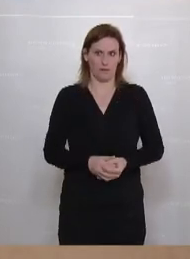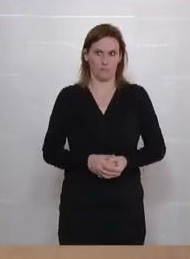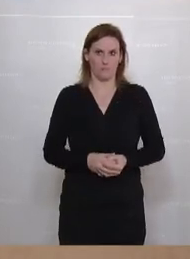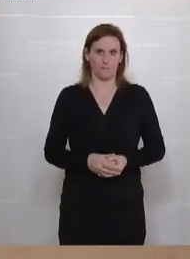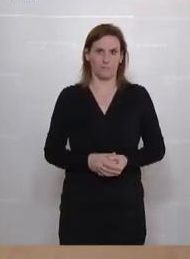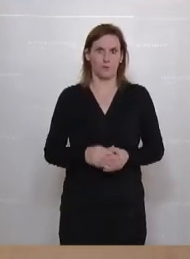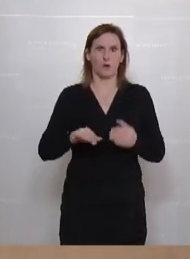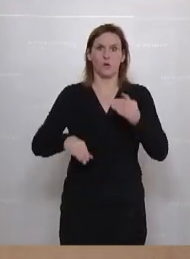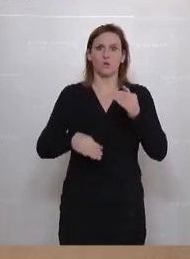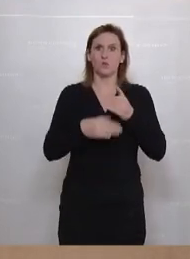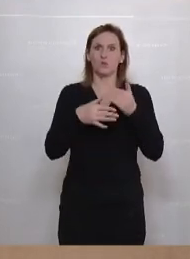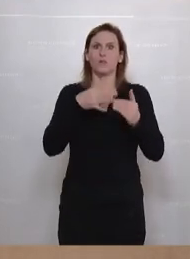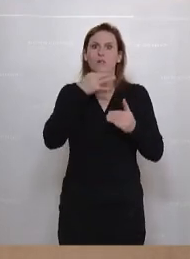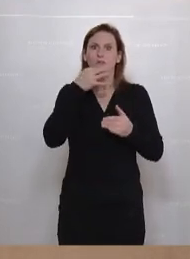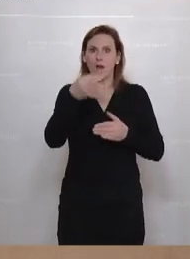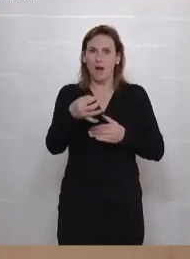Racker.